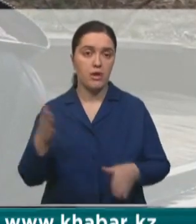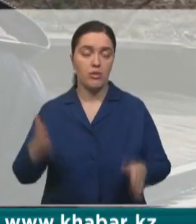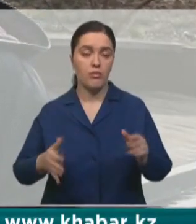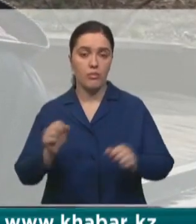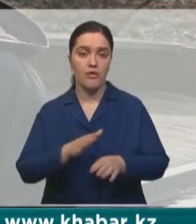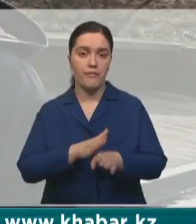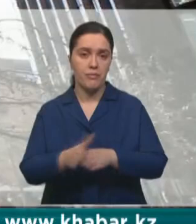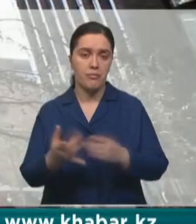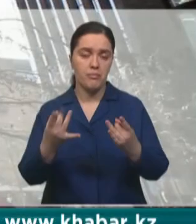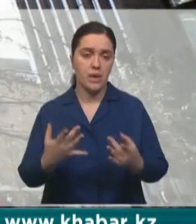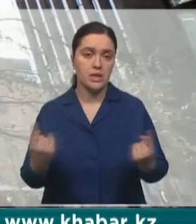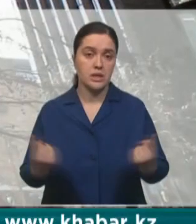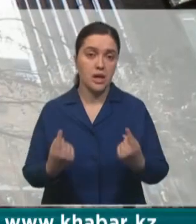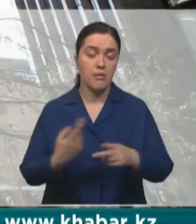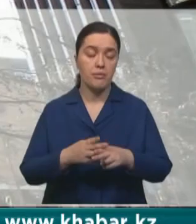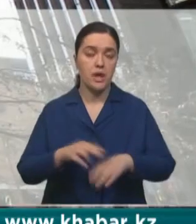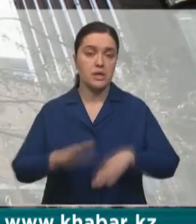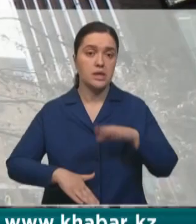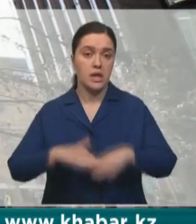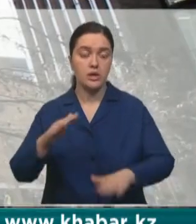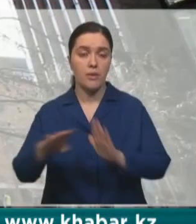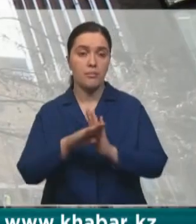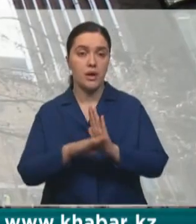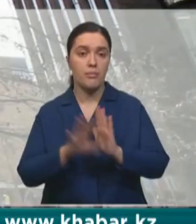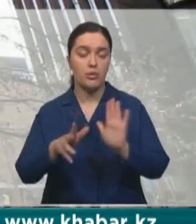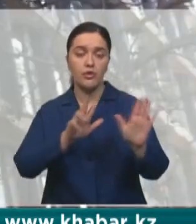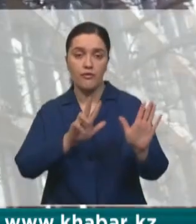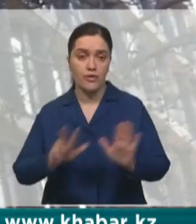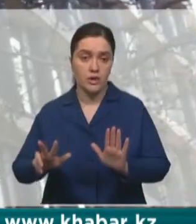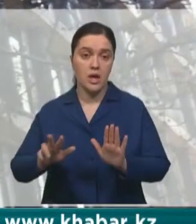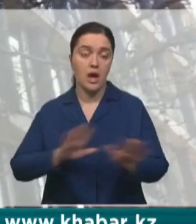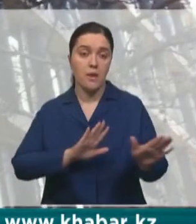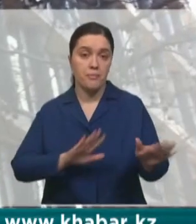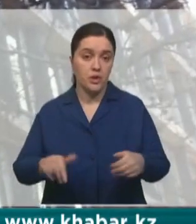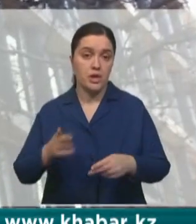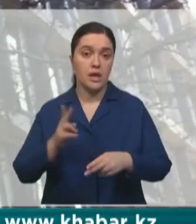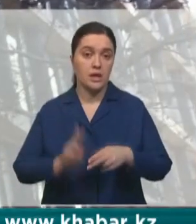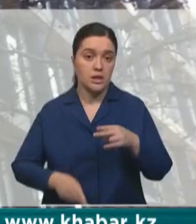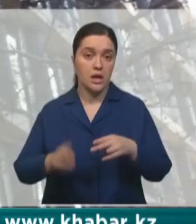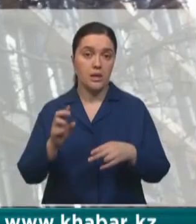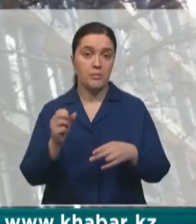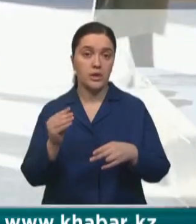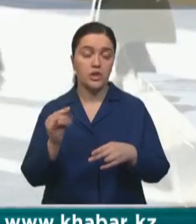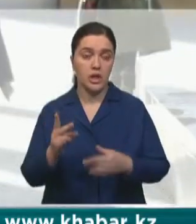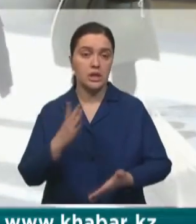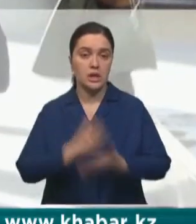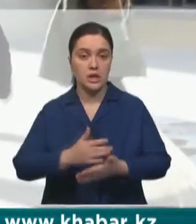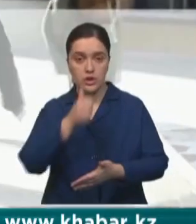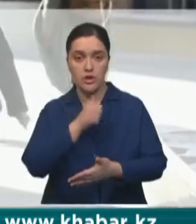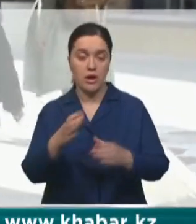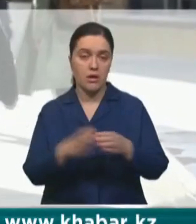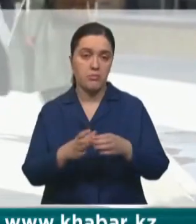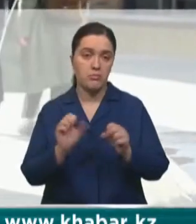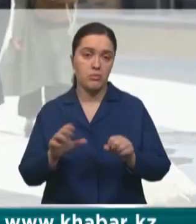выполнять всякие простые вещи. Стажировка программиста продлится 8 месяцев. После ее окончания у Бекжана есть шансы, что компания